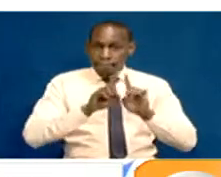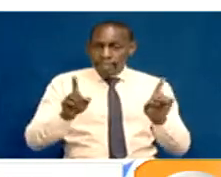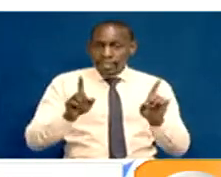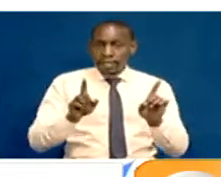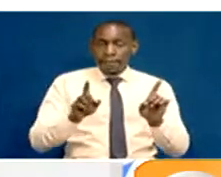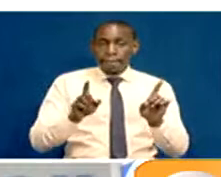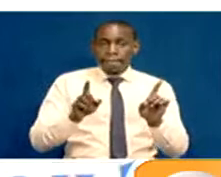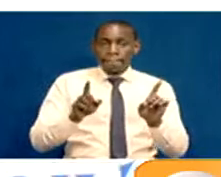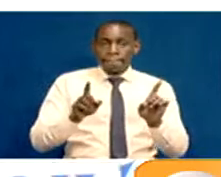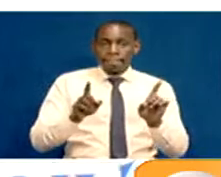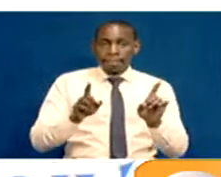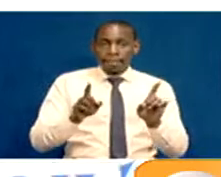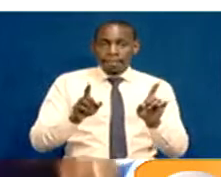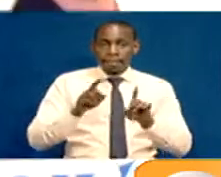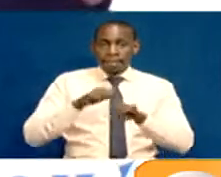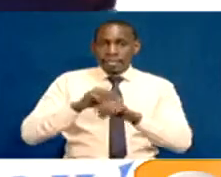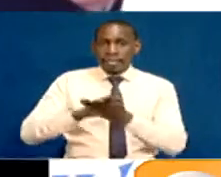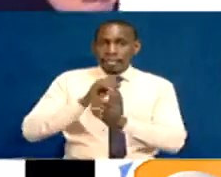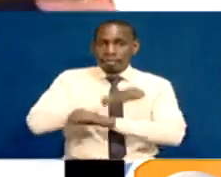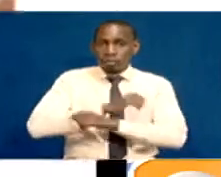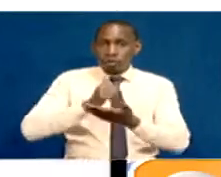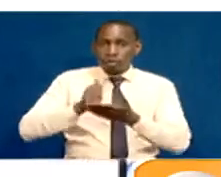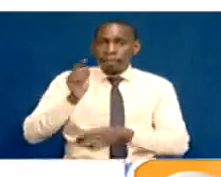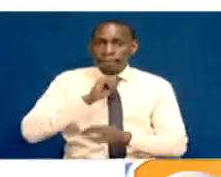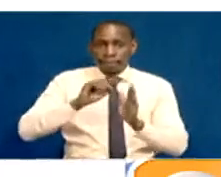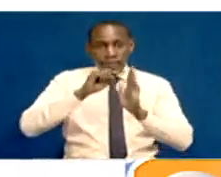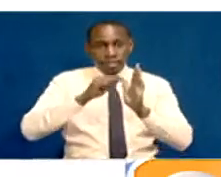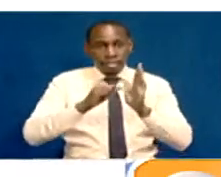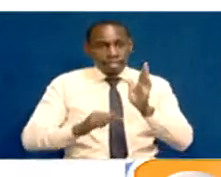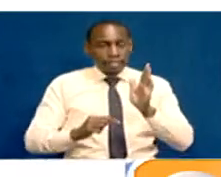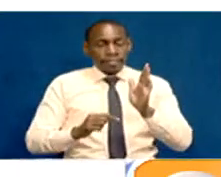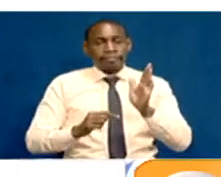find that you have given us a school just because you are given a list,